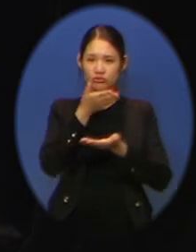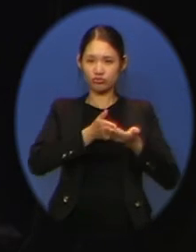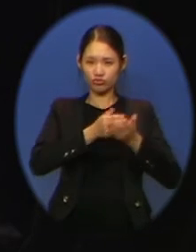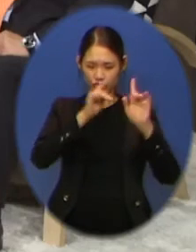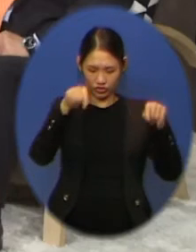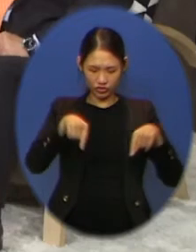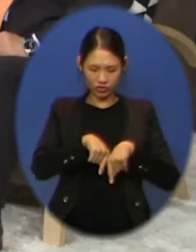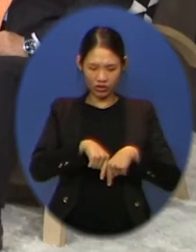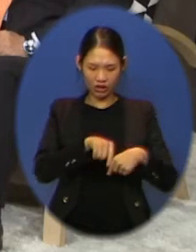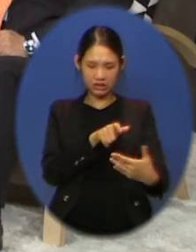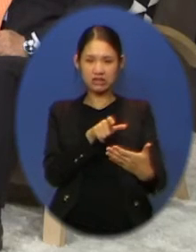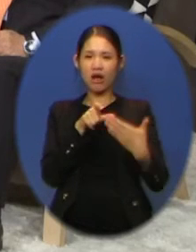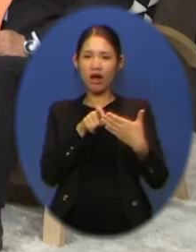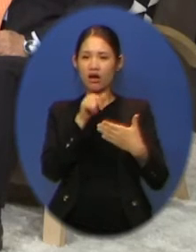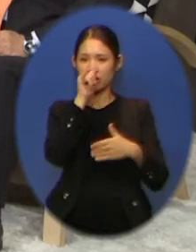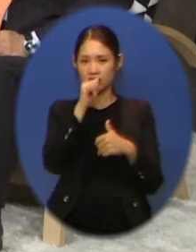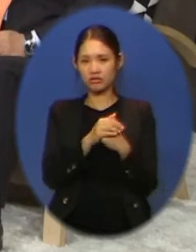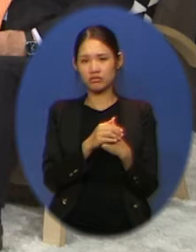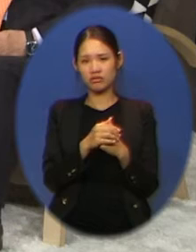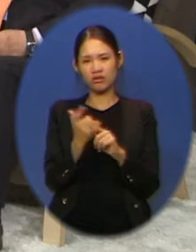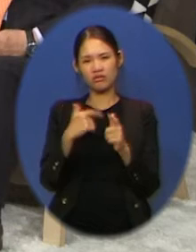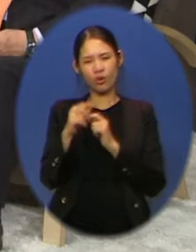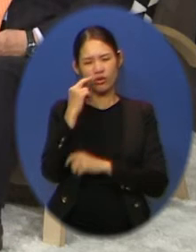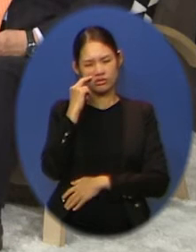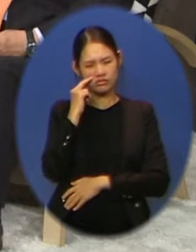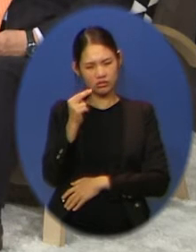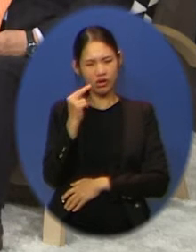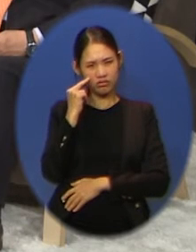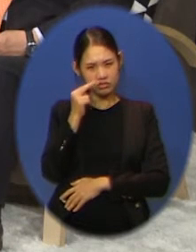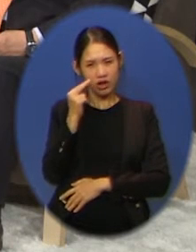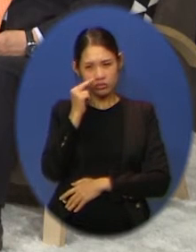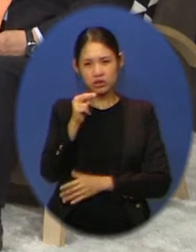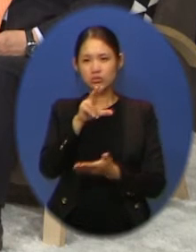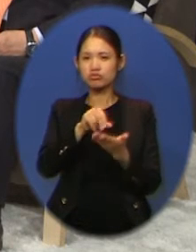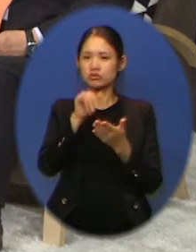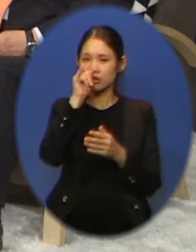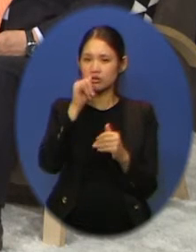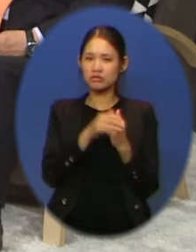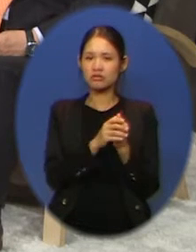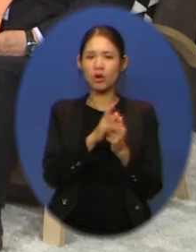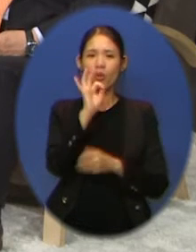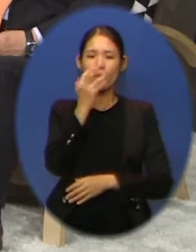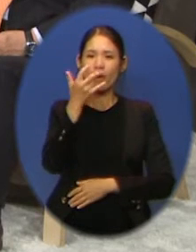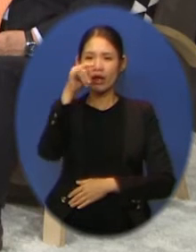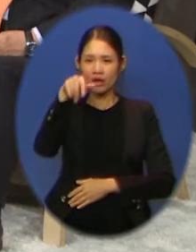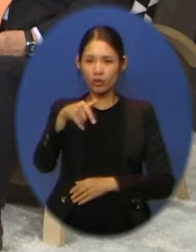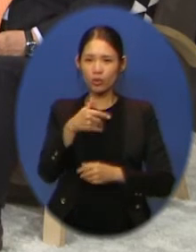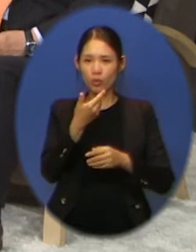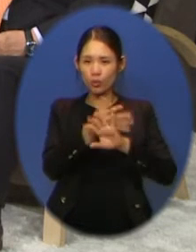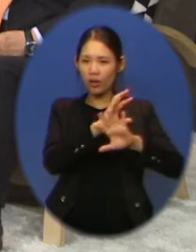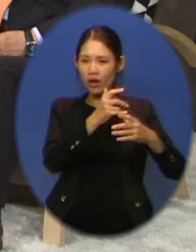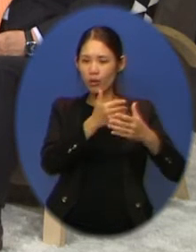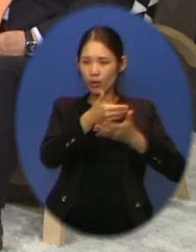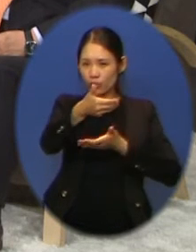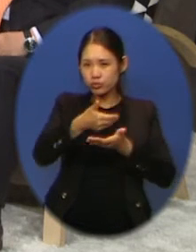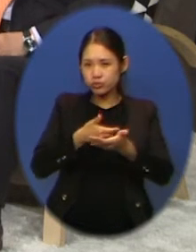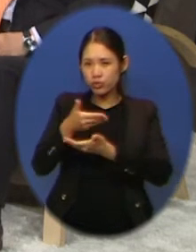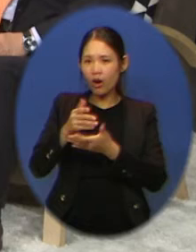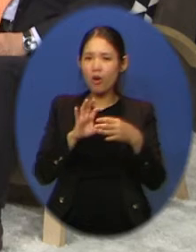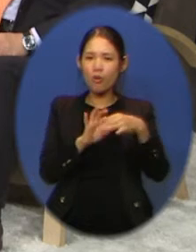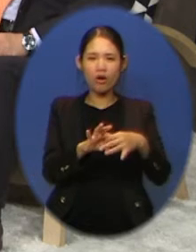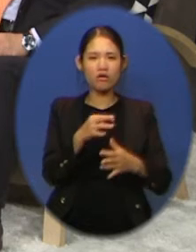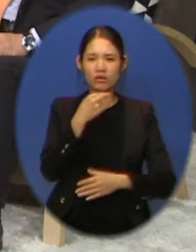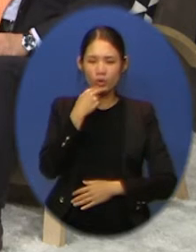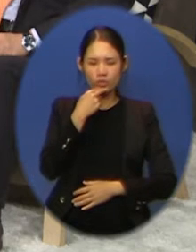있었는데 이것도 더 심각하네. 그럼 점점 외교관계에 흥미가 없다는 얘기인지 맨날 우리끼리만 TV를